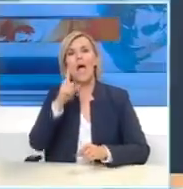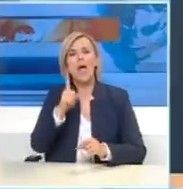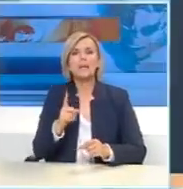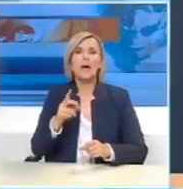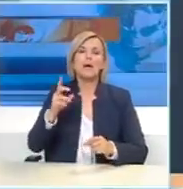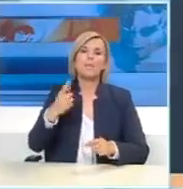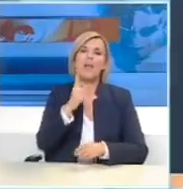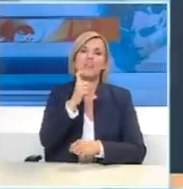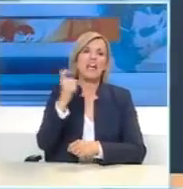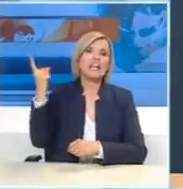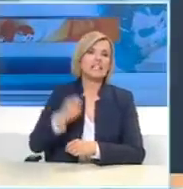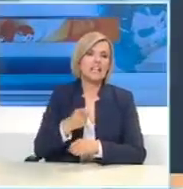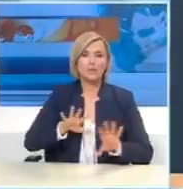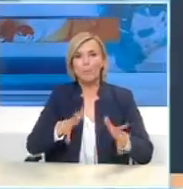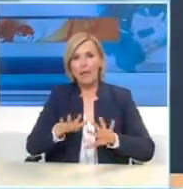στο 10%,